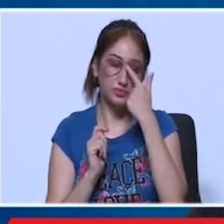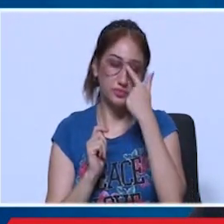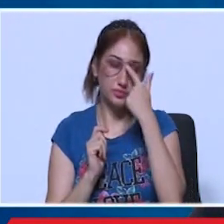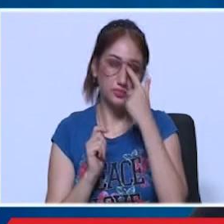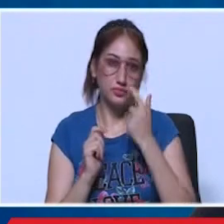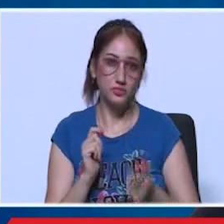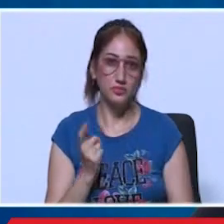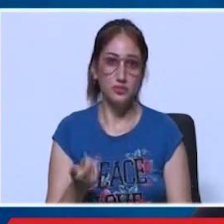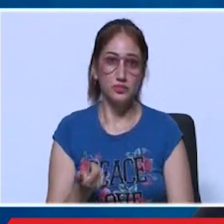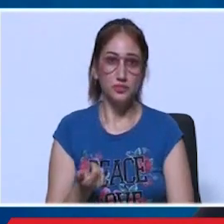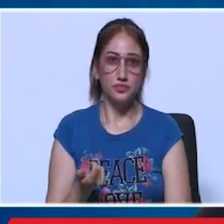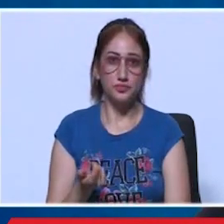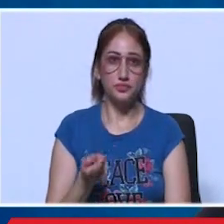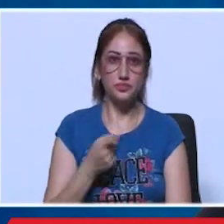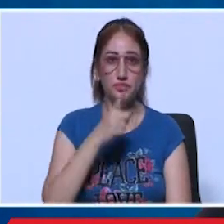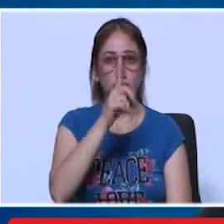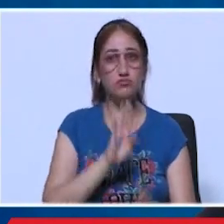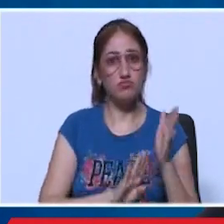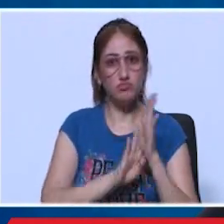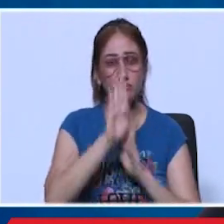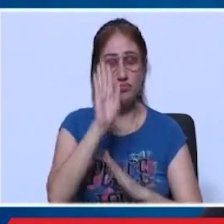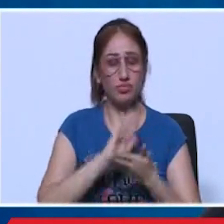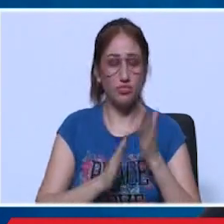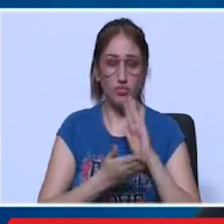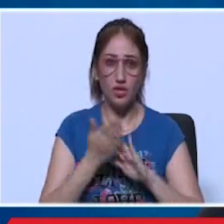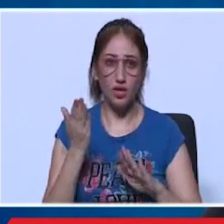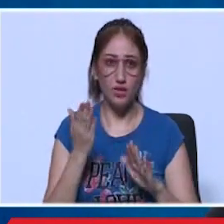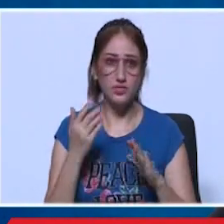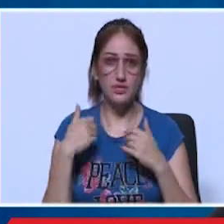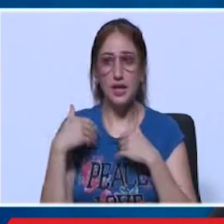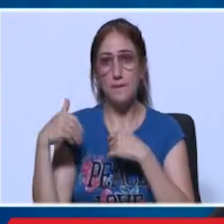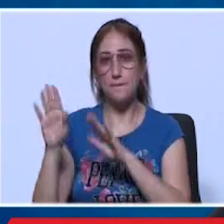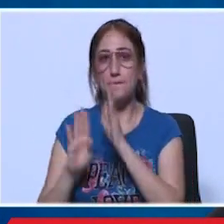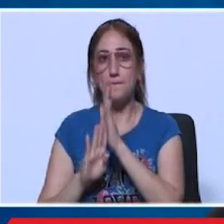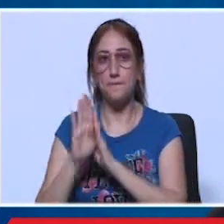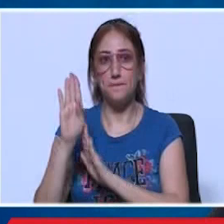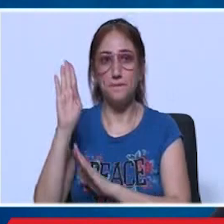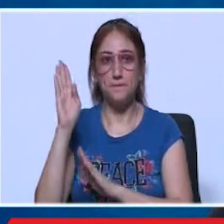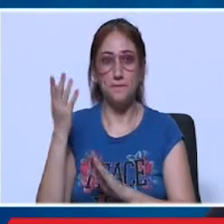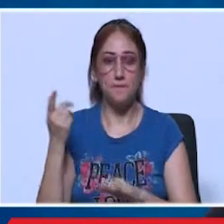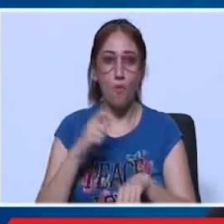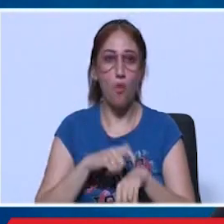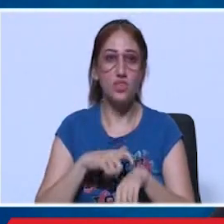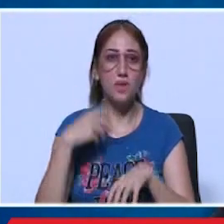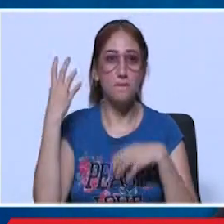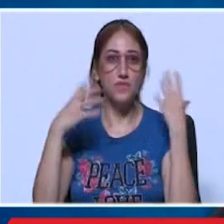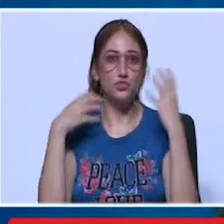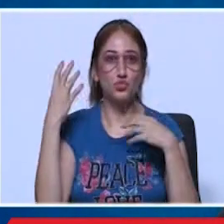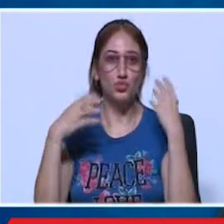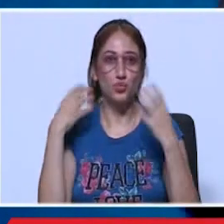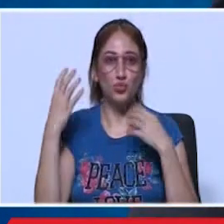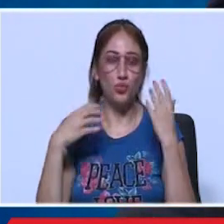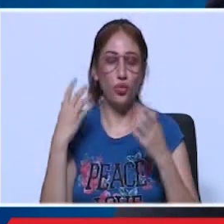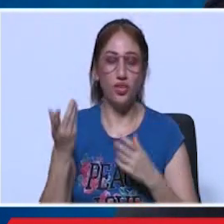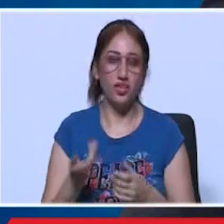قالوا لي ببساطه كده انت حققت اللي انت عايزه خلاص انت سيبنا احنا نحقق وبعد كده نبقى وفي الاخر ما حدش حقق حاجه